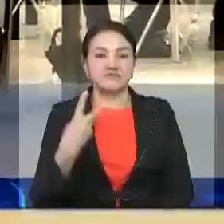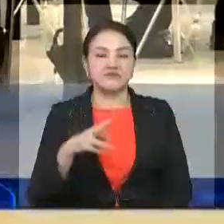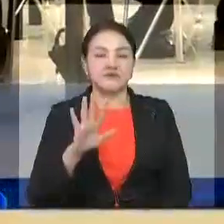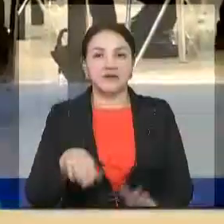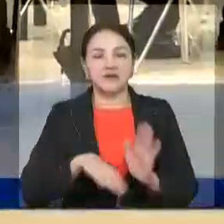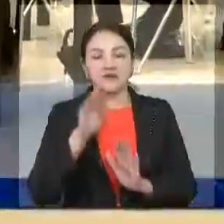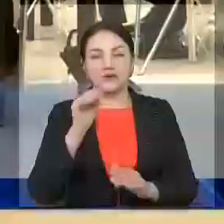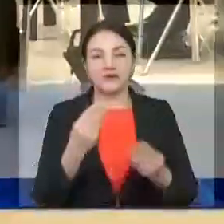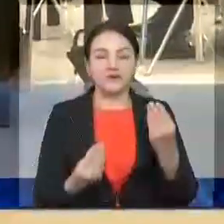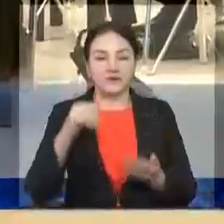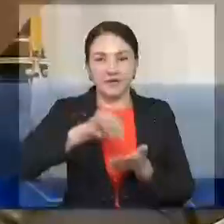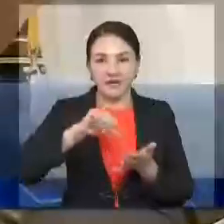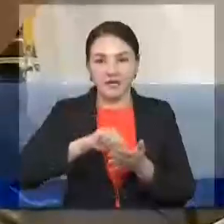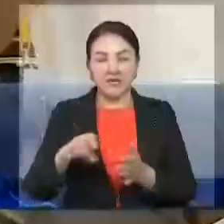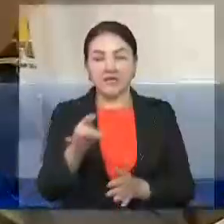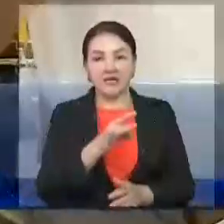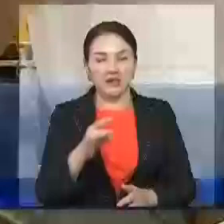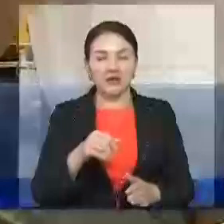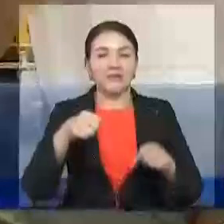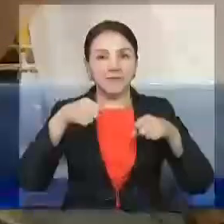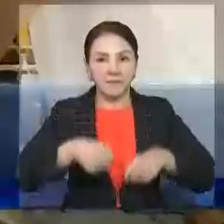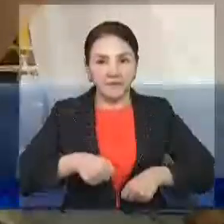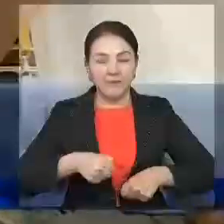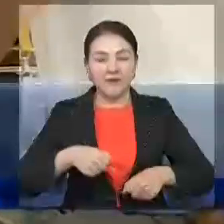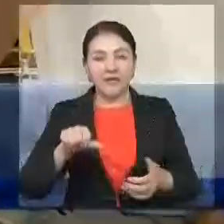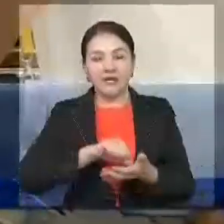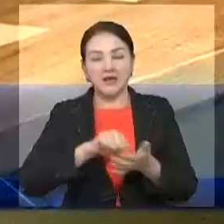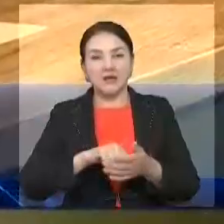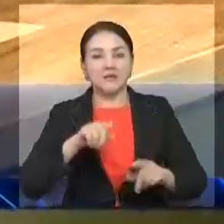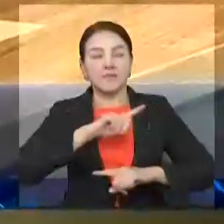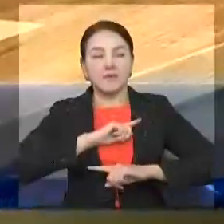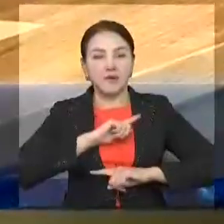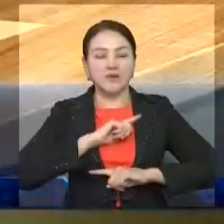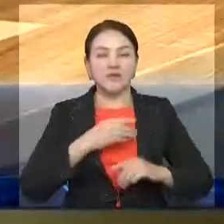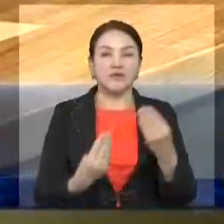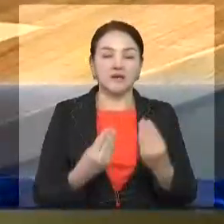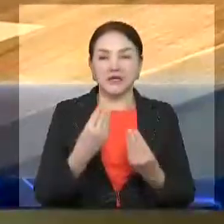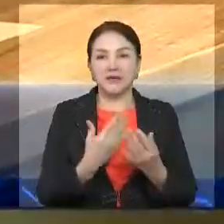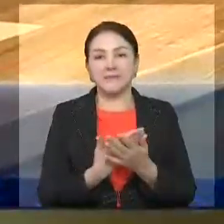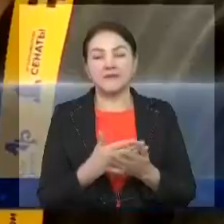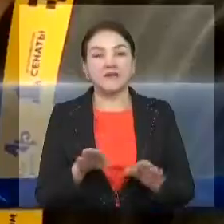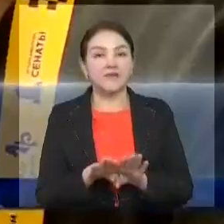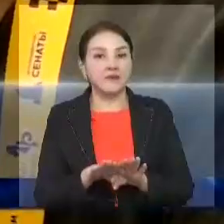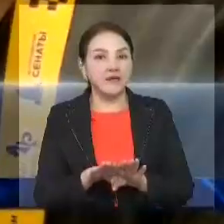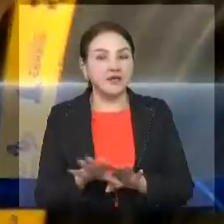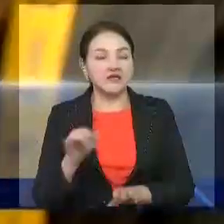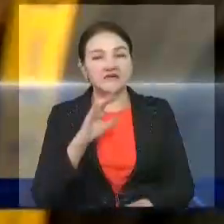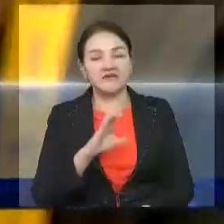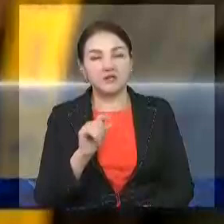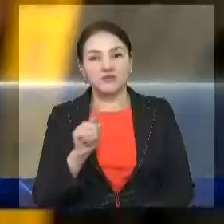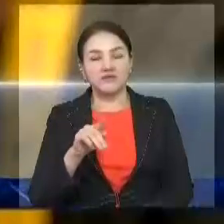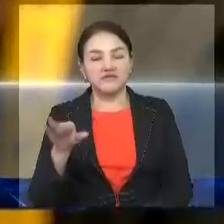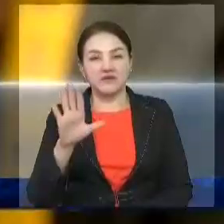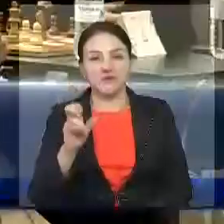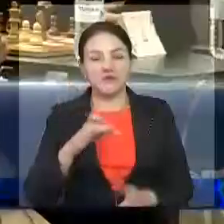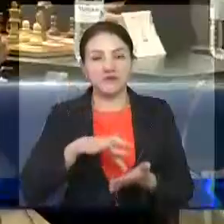25 лучших игроков из каждого региона получили право сыграть в одном из полуфиналов, сформированных по зональному принципу север, юг, запад,